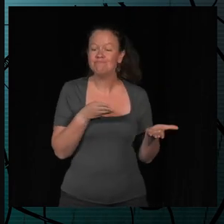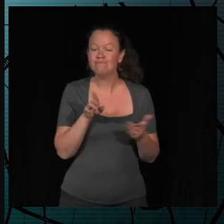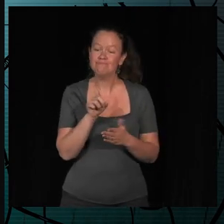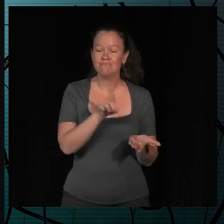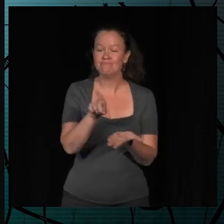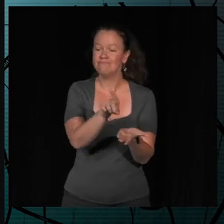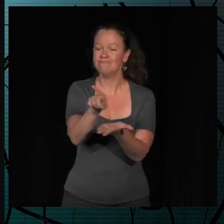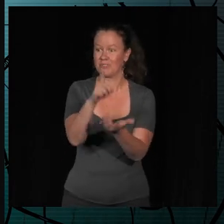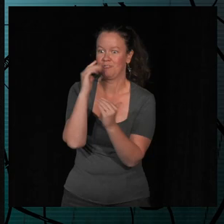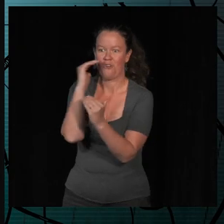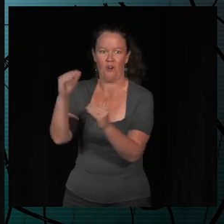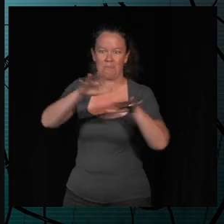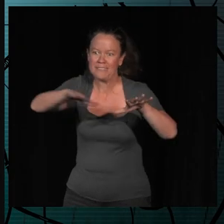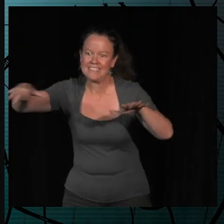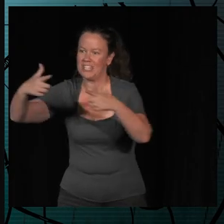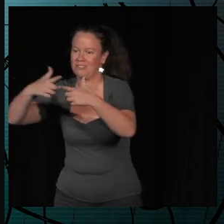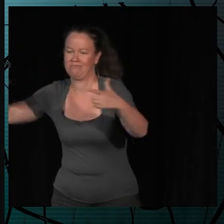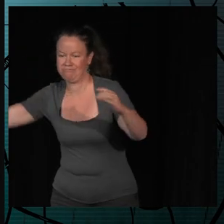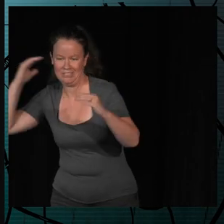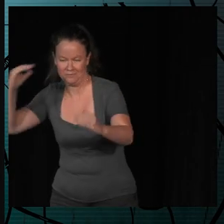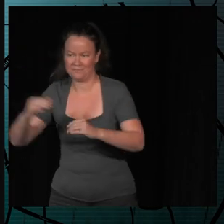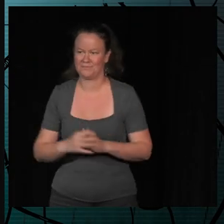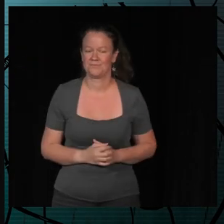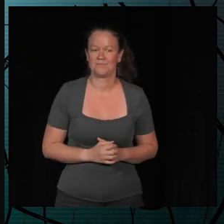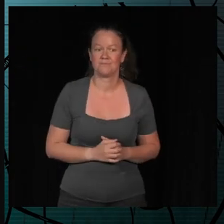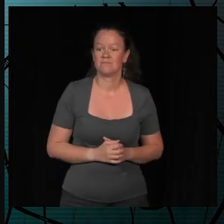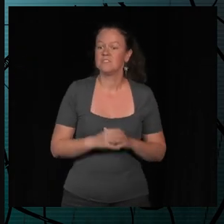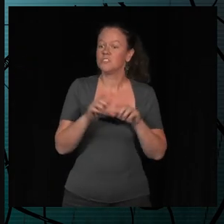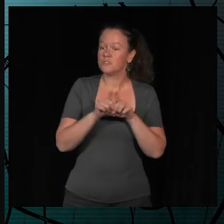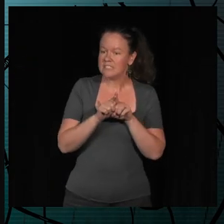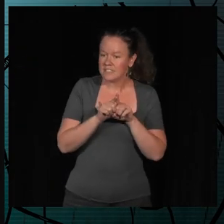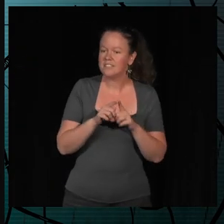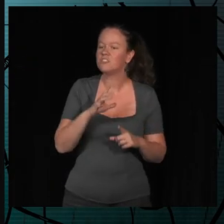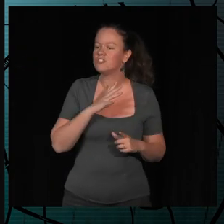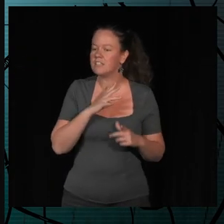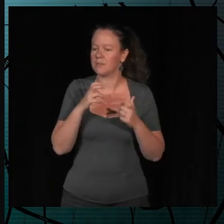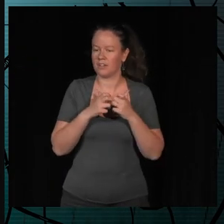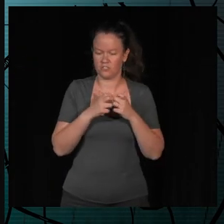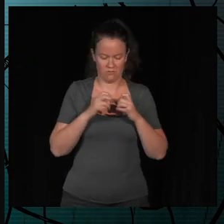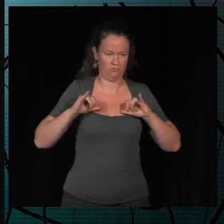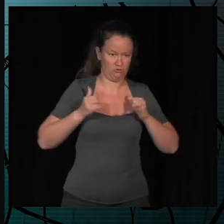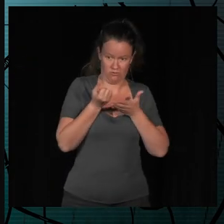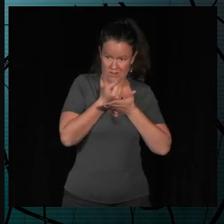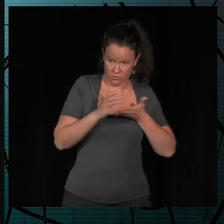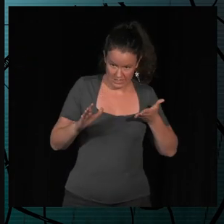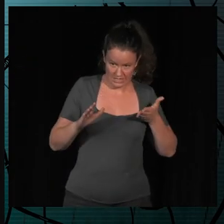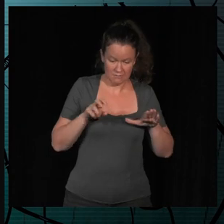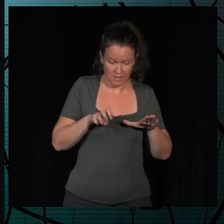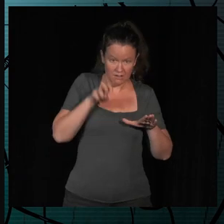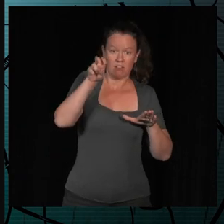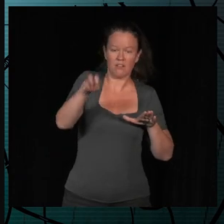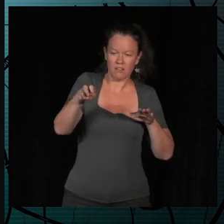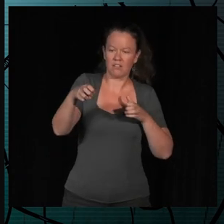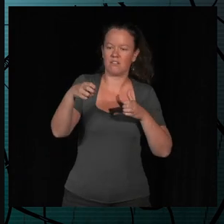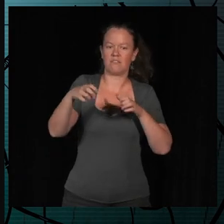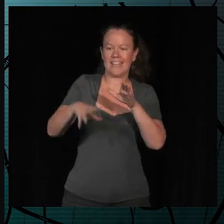fois des des augmentations payantes dans lesquelles on entre dans des espaces beaucoup plus esthétiques gens une promotion de vente il y